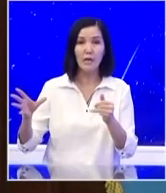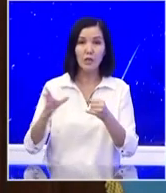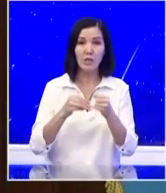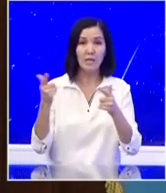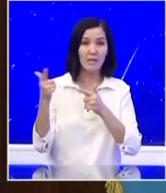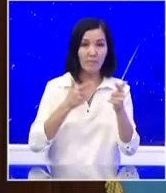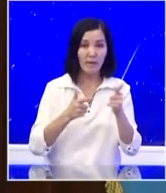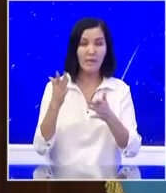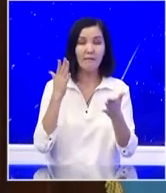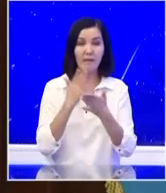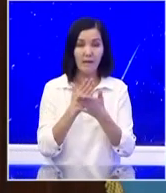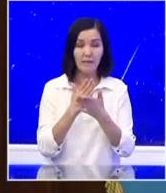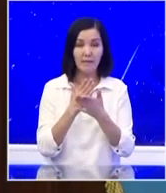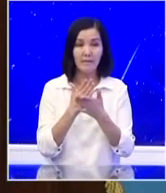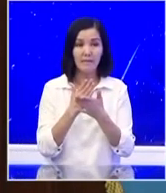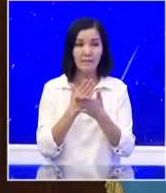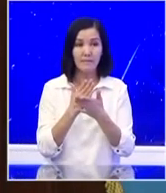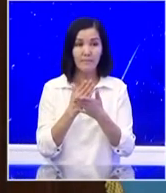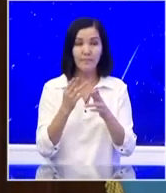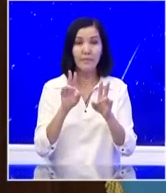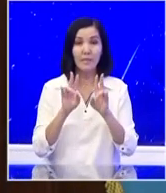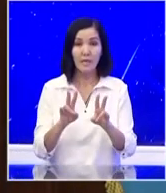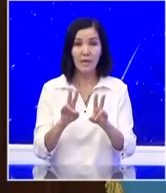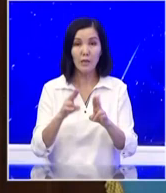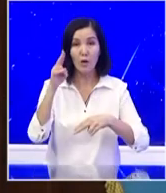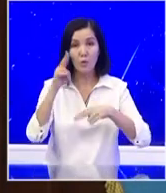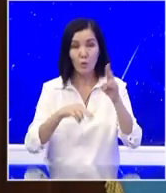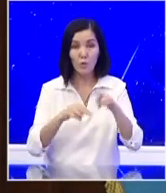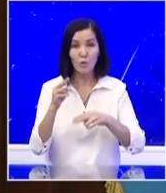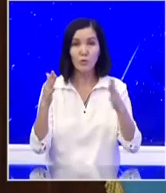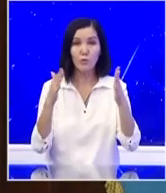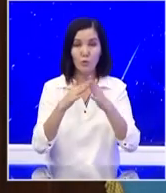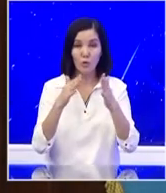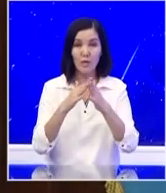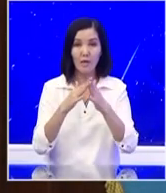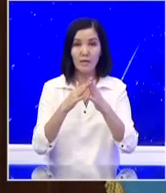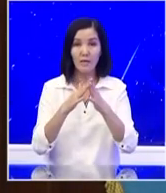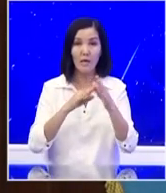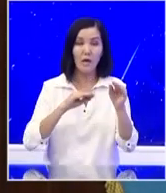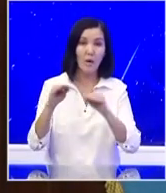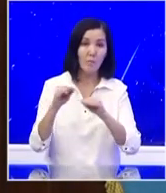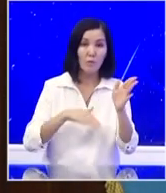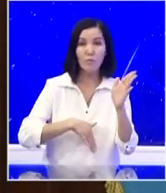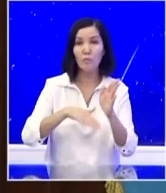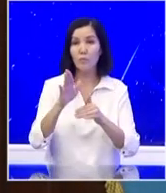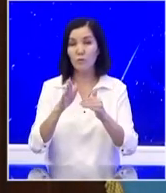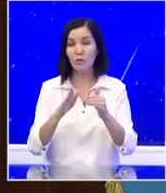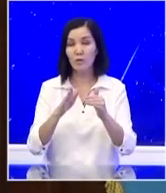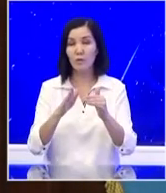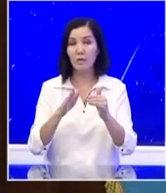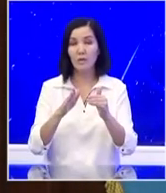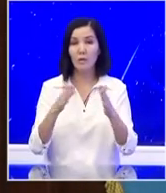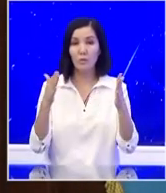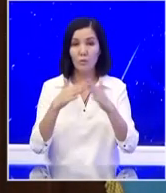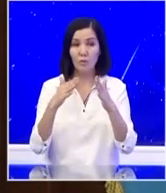жасалған. Оған тек қана құрылыс, біз үй құрылысын, благоустройствосын бітірген жағдайда бұл үйлер